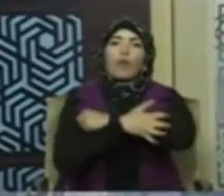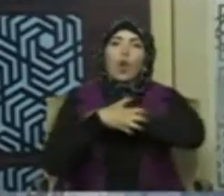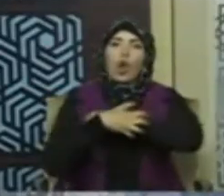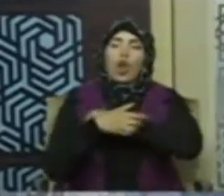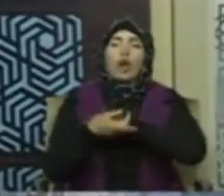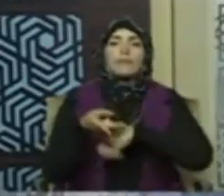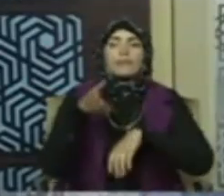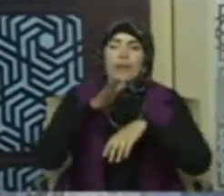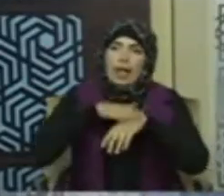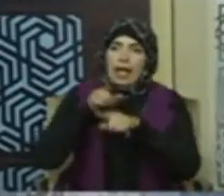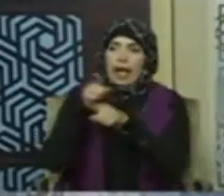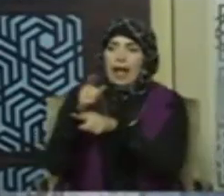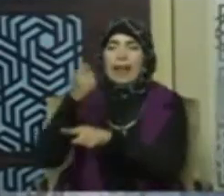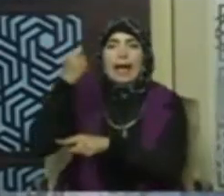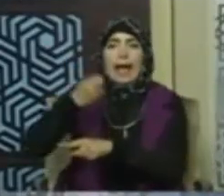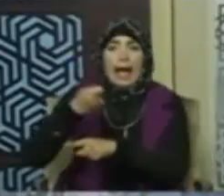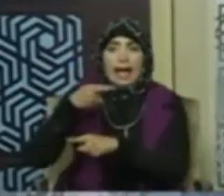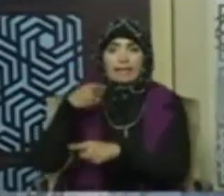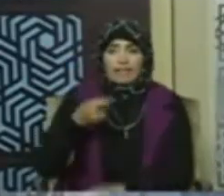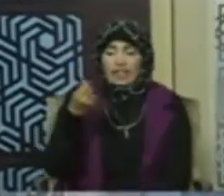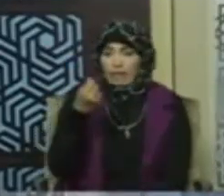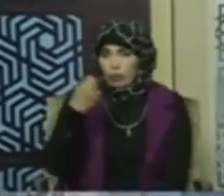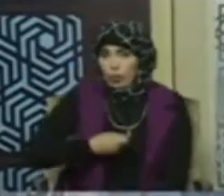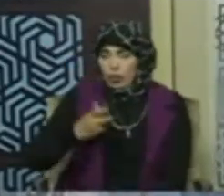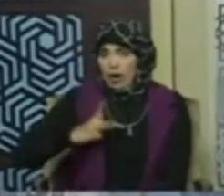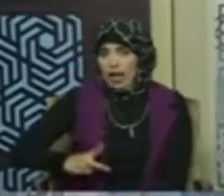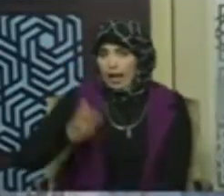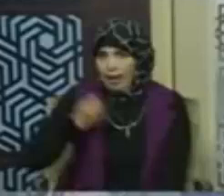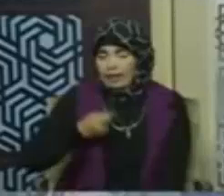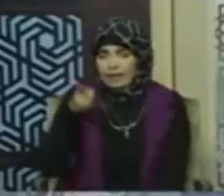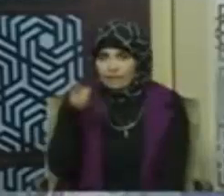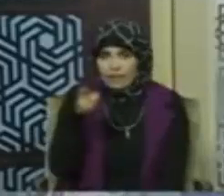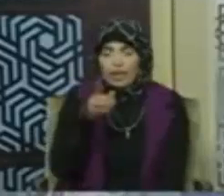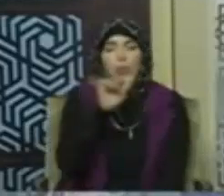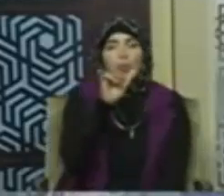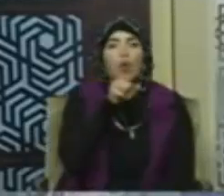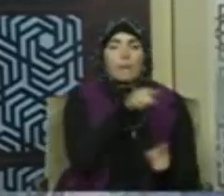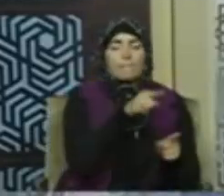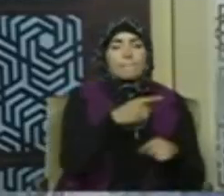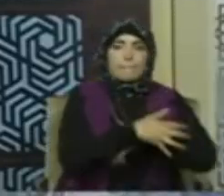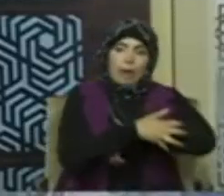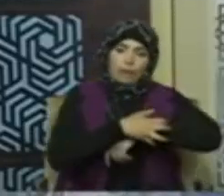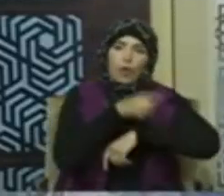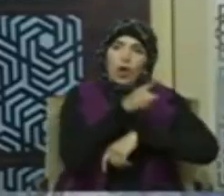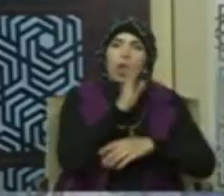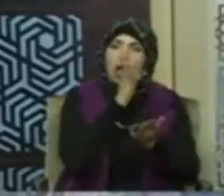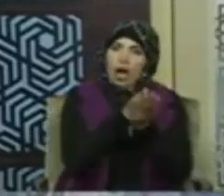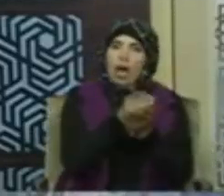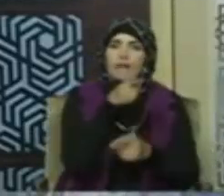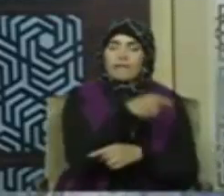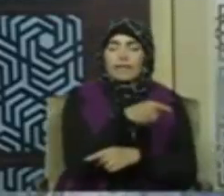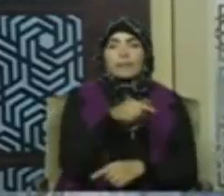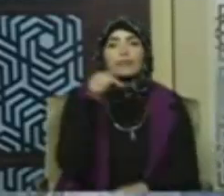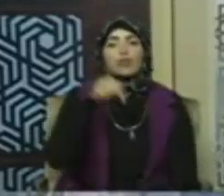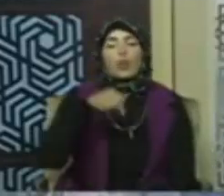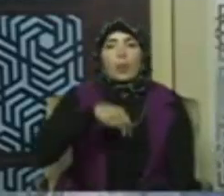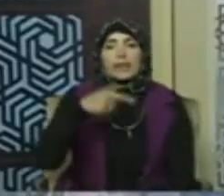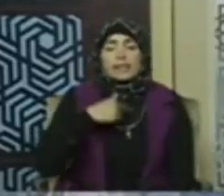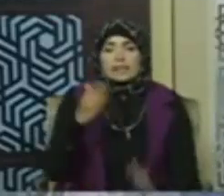على الأغنياء، ونحن مقبلون على موسم الحج والناس يتسابقون